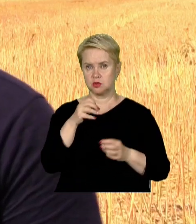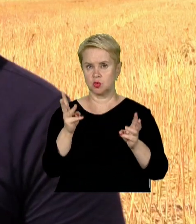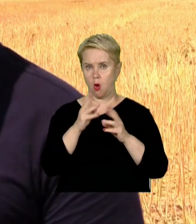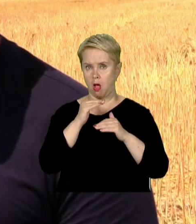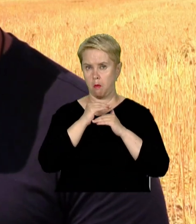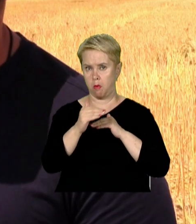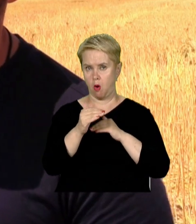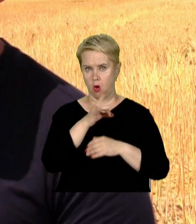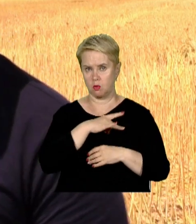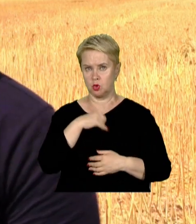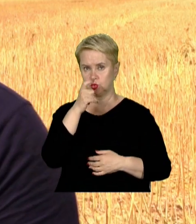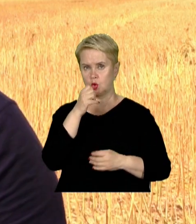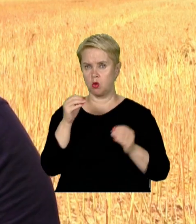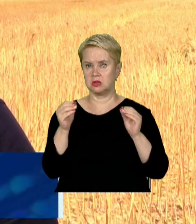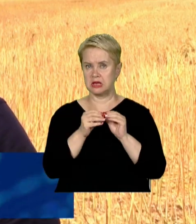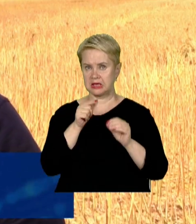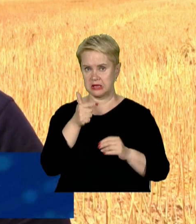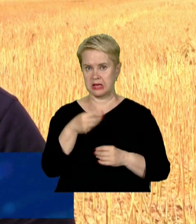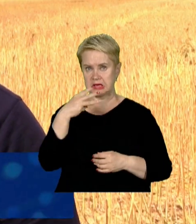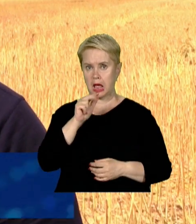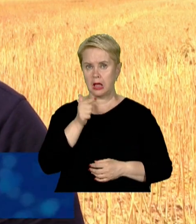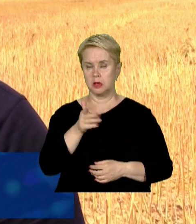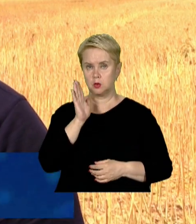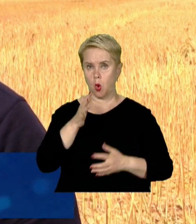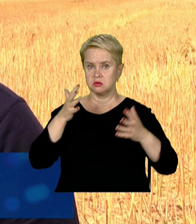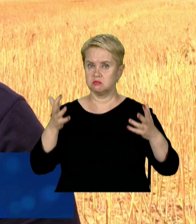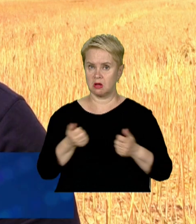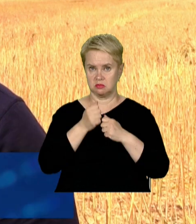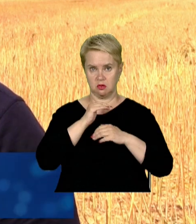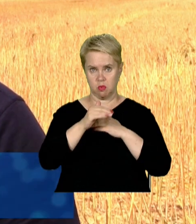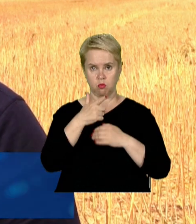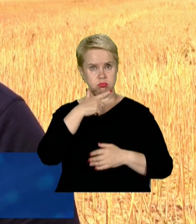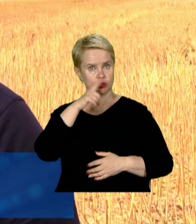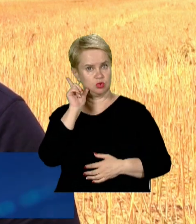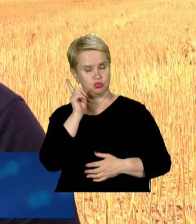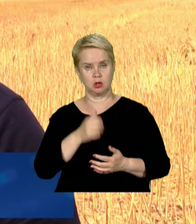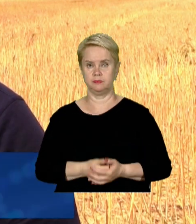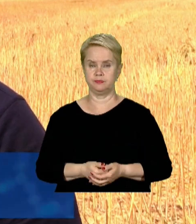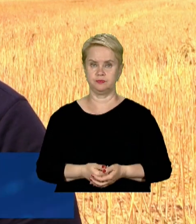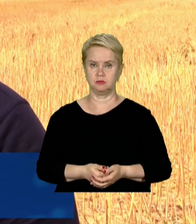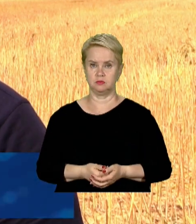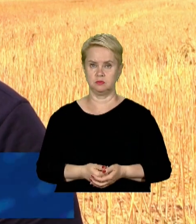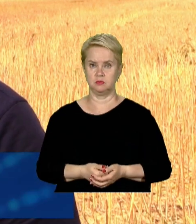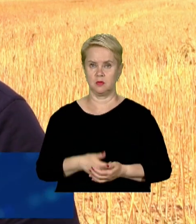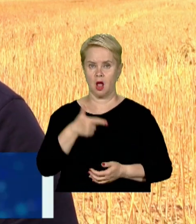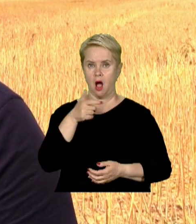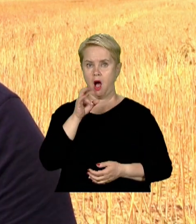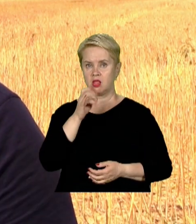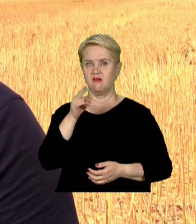поле розмір 110 гектар. 30 гектар тільки спасли цього поля. Позавчора населений пункт